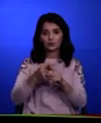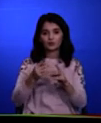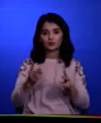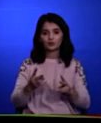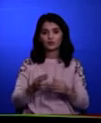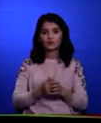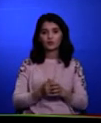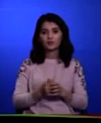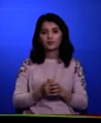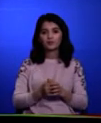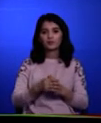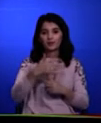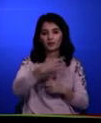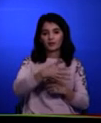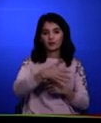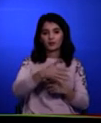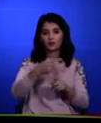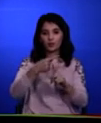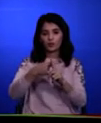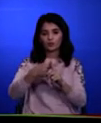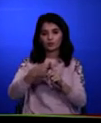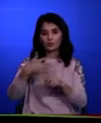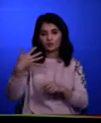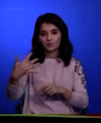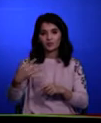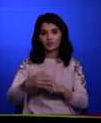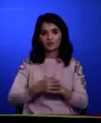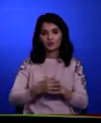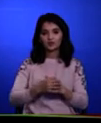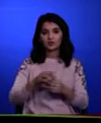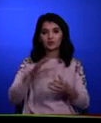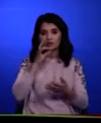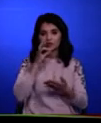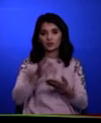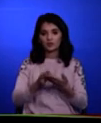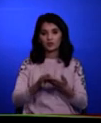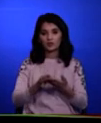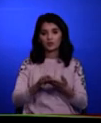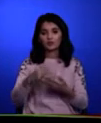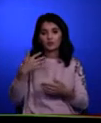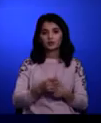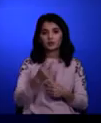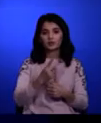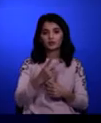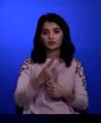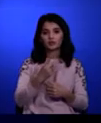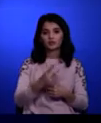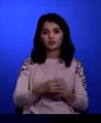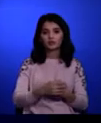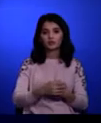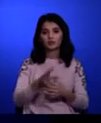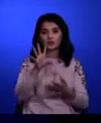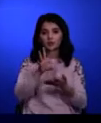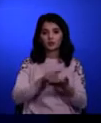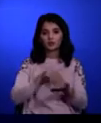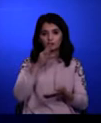olamiz. 50 qo'shamiz 5. Yig'indimiz 55. Yozib